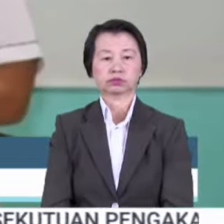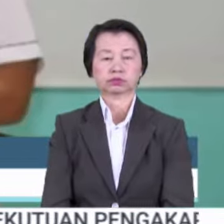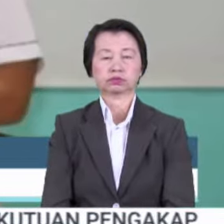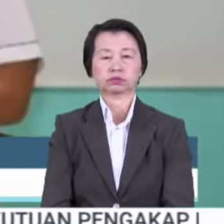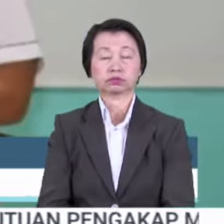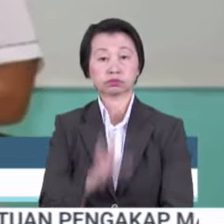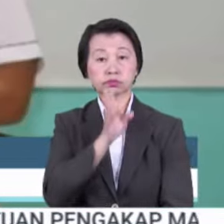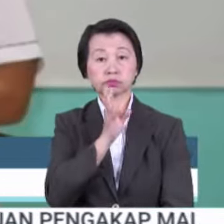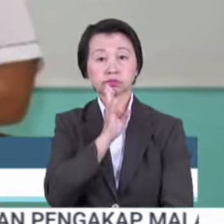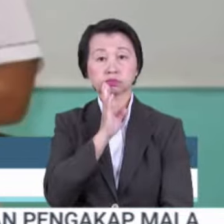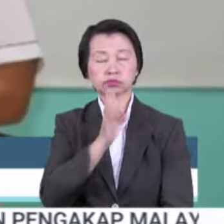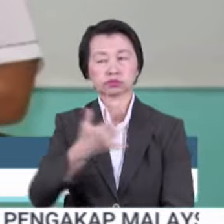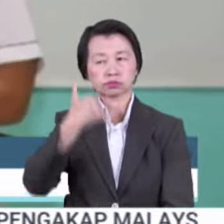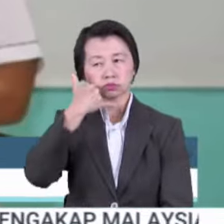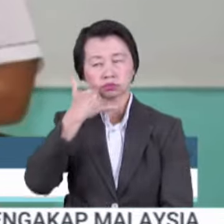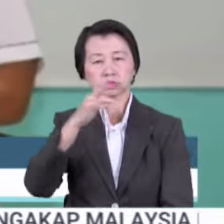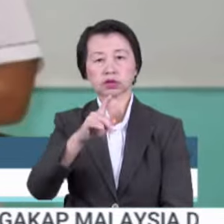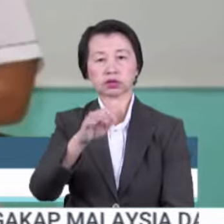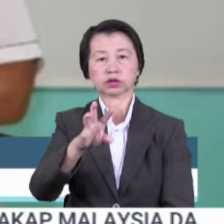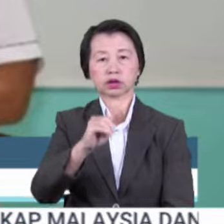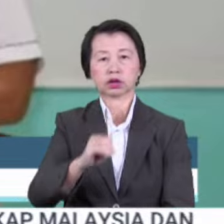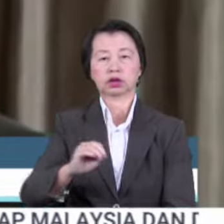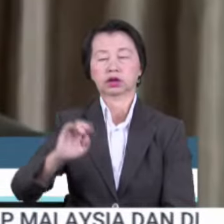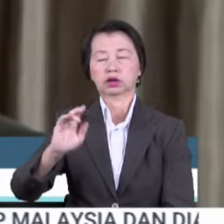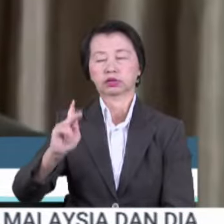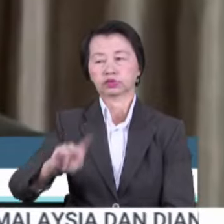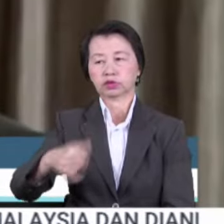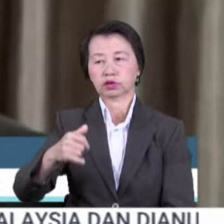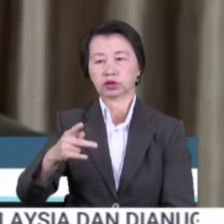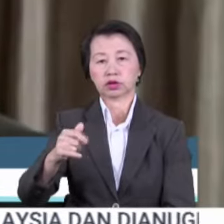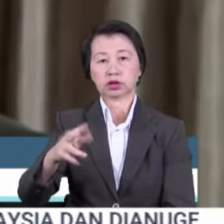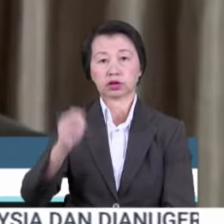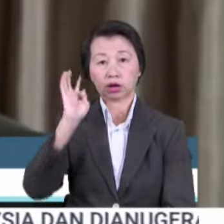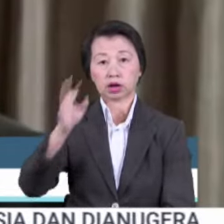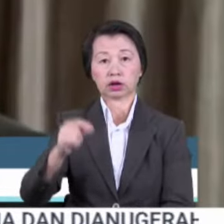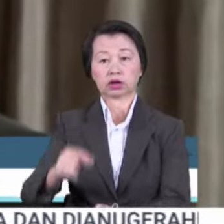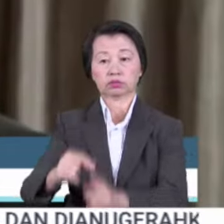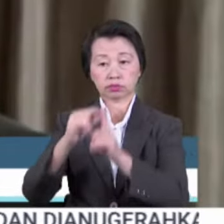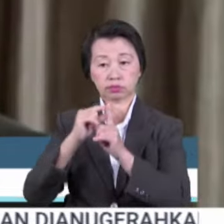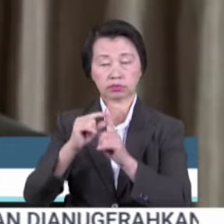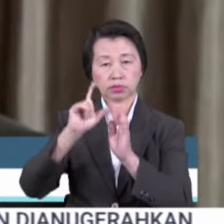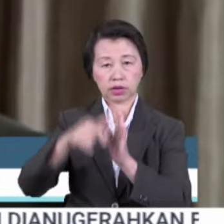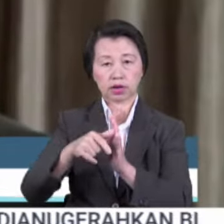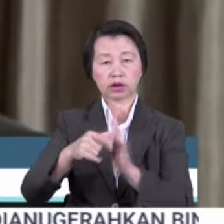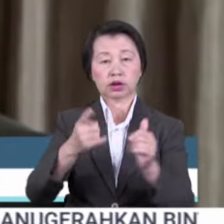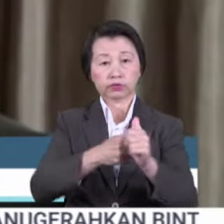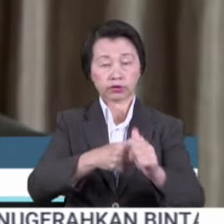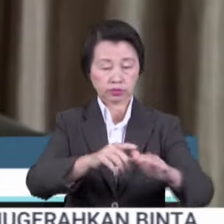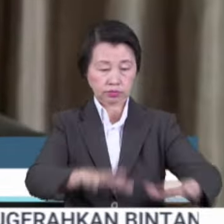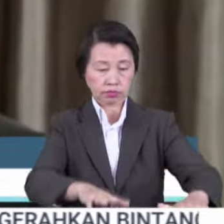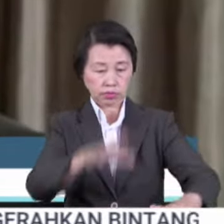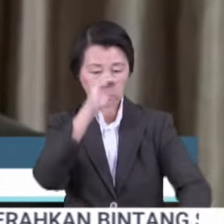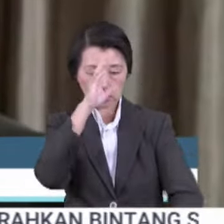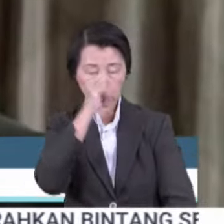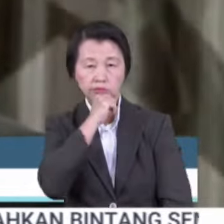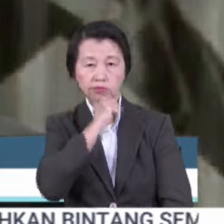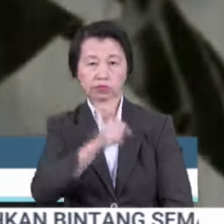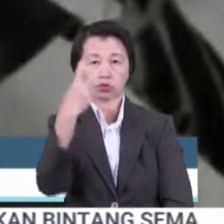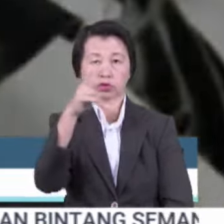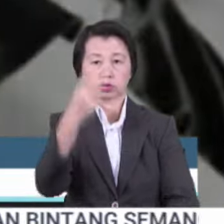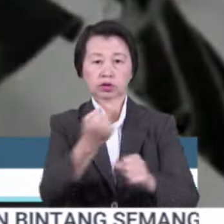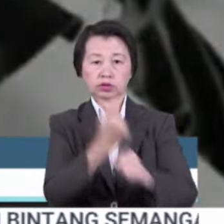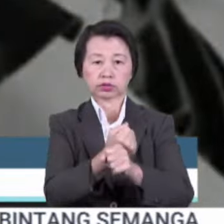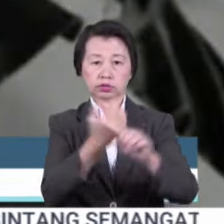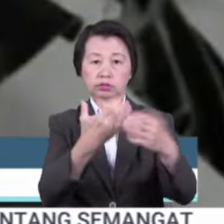hatinya ketika dihubungi akan mengeluarkan kenyataan dalam waktu terdekat terdahulu seorang anak-anak lelaki berusia 12 tahun